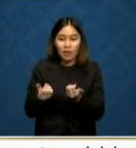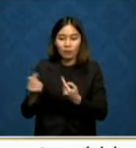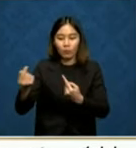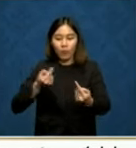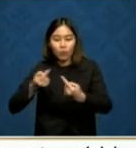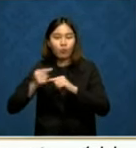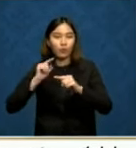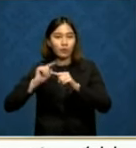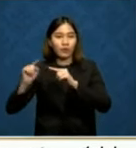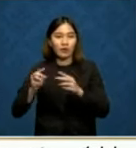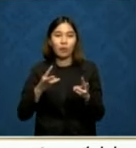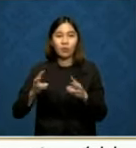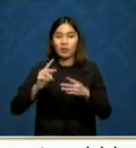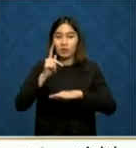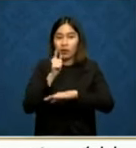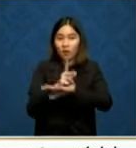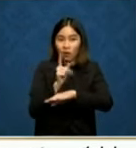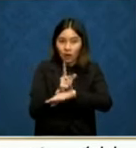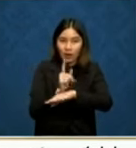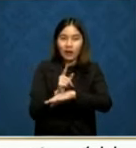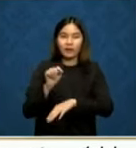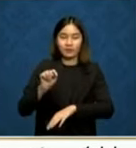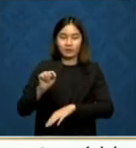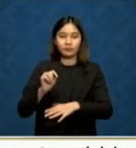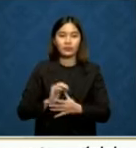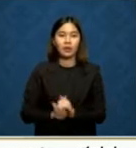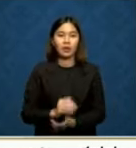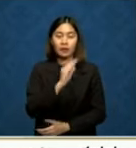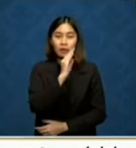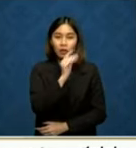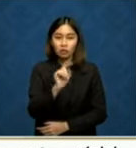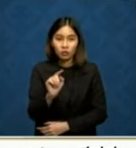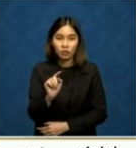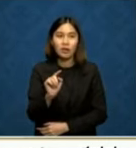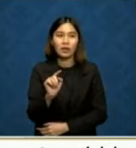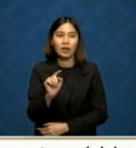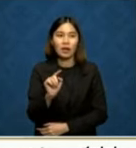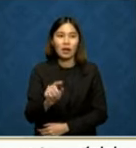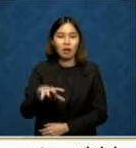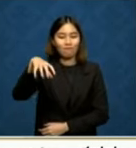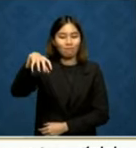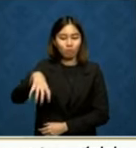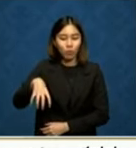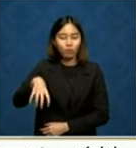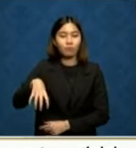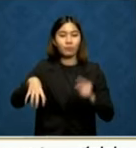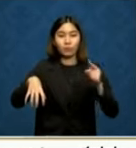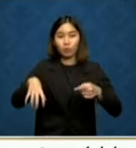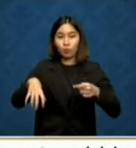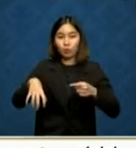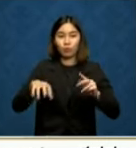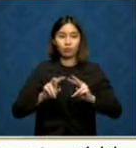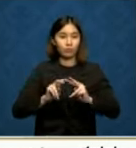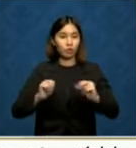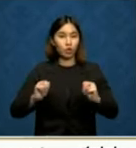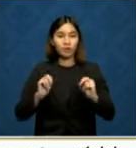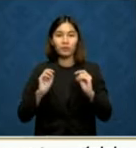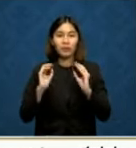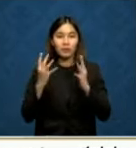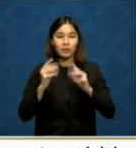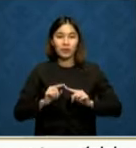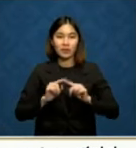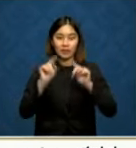องเรีน ออนไน์แล้วก็ถึงแ้ว่าเรายังไม่มีหน่วย งานประจำจวัดที่โนธ์พturnicallyแต